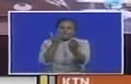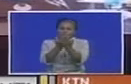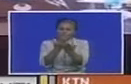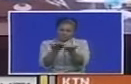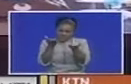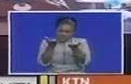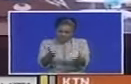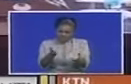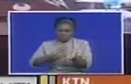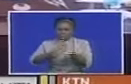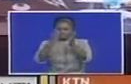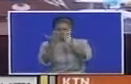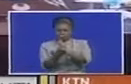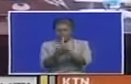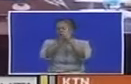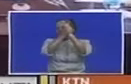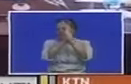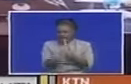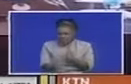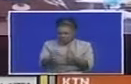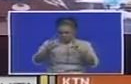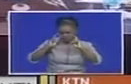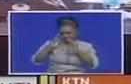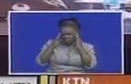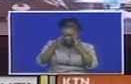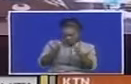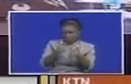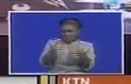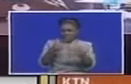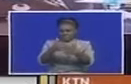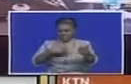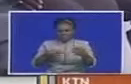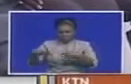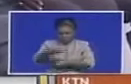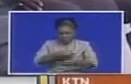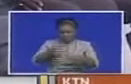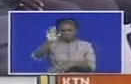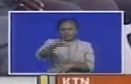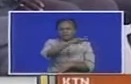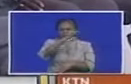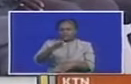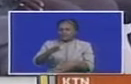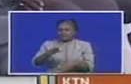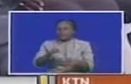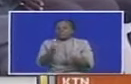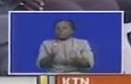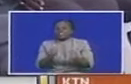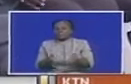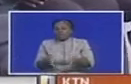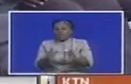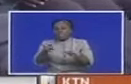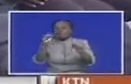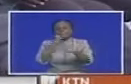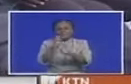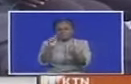sasa limewasilishwa kwa wataalamu ili lipigwe msasa kabla ya kujadiliwa bungeni. Vyovyote vile, wengi wanaunga